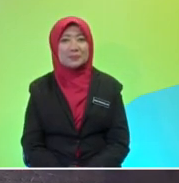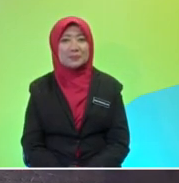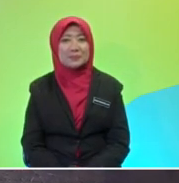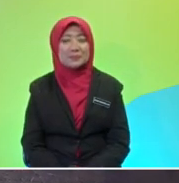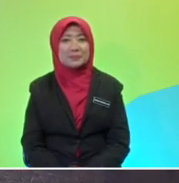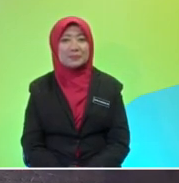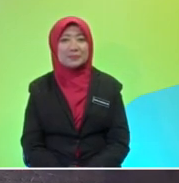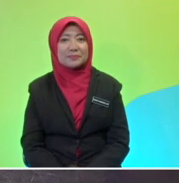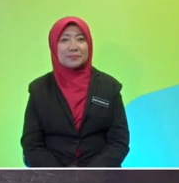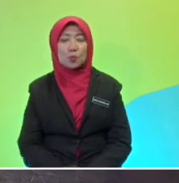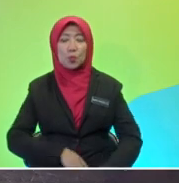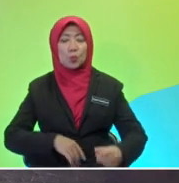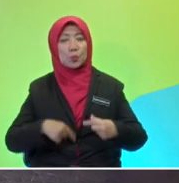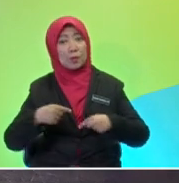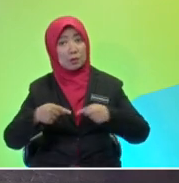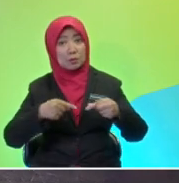goyang-goyang